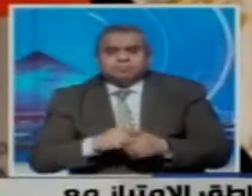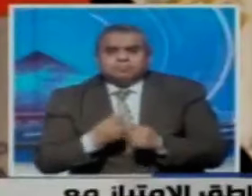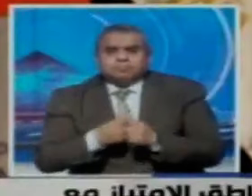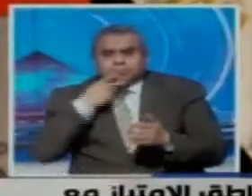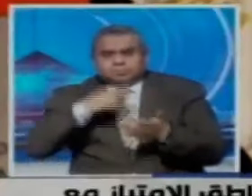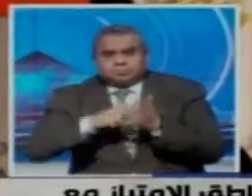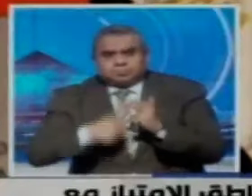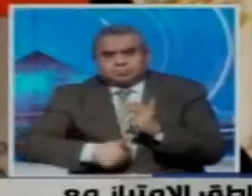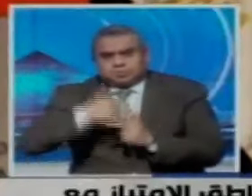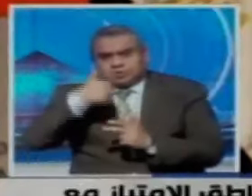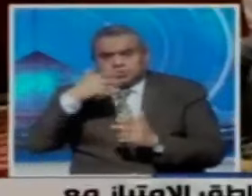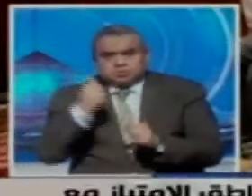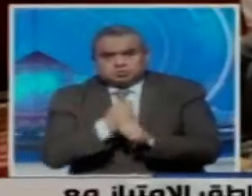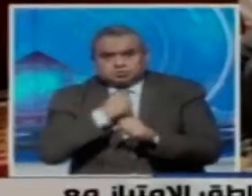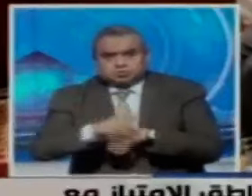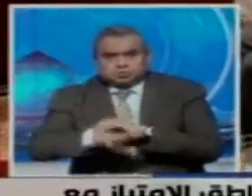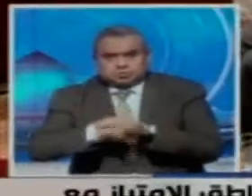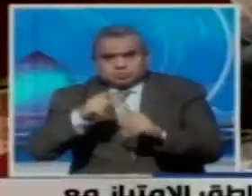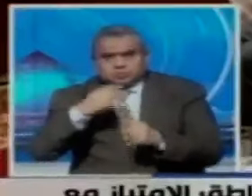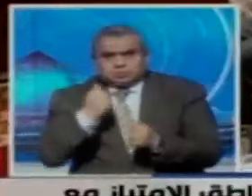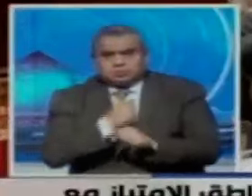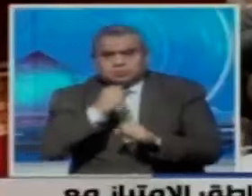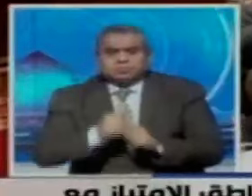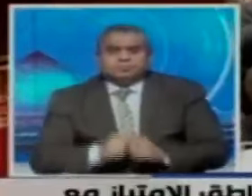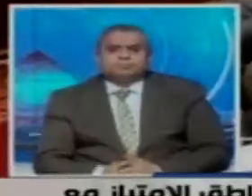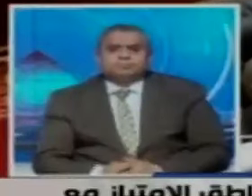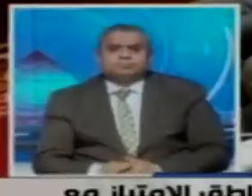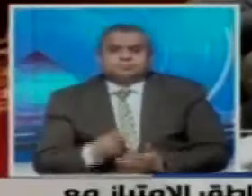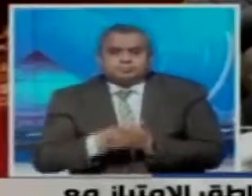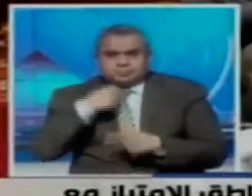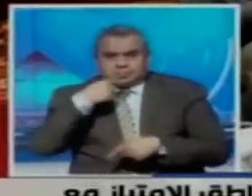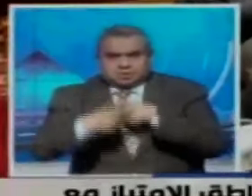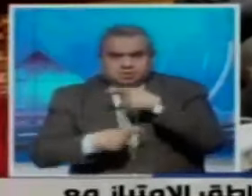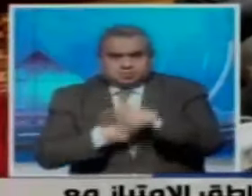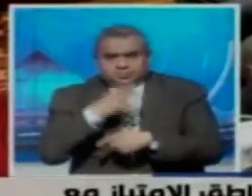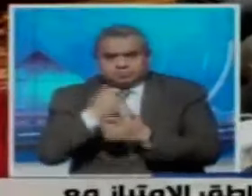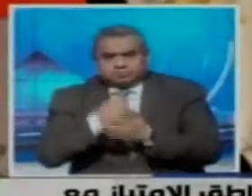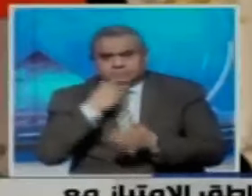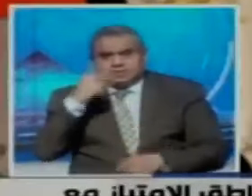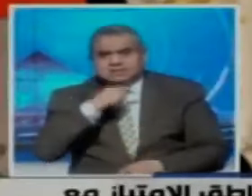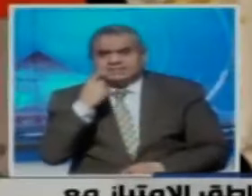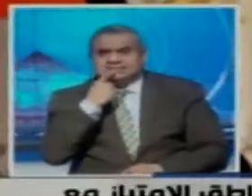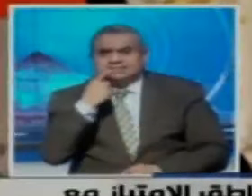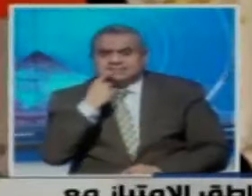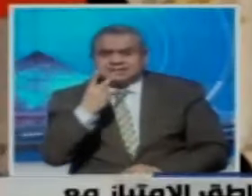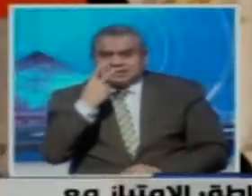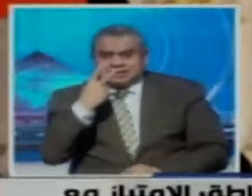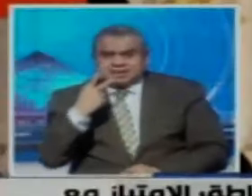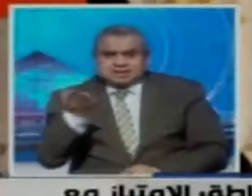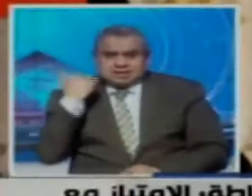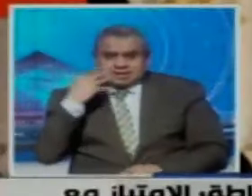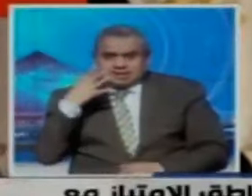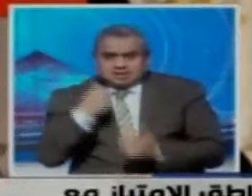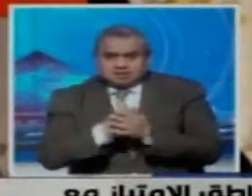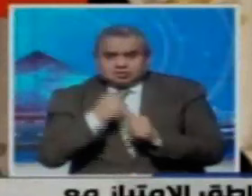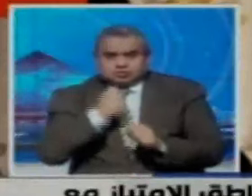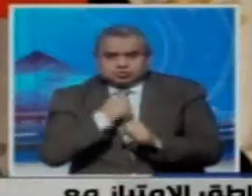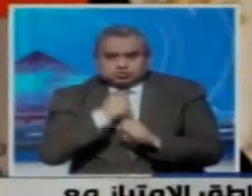عليهم في هذه المزايدة. على مدار تقريبا سنتين من العمل